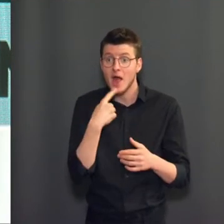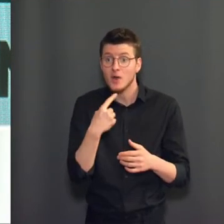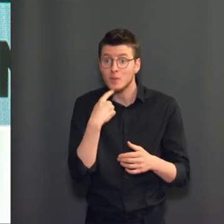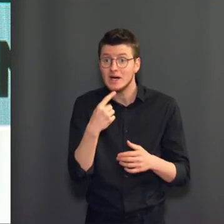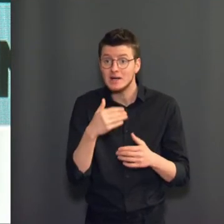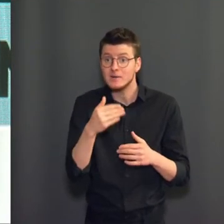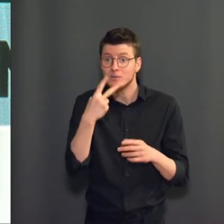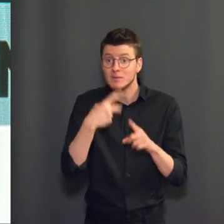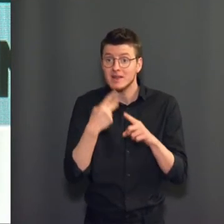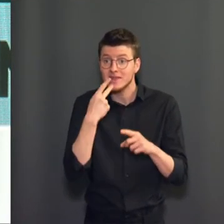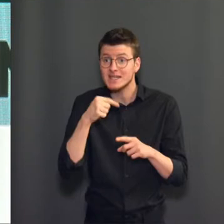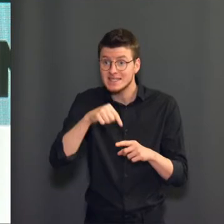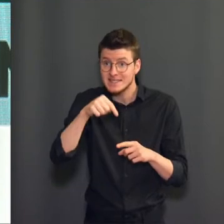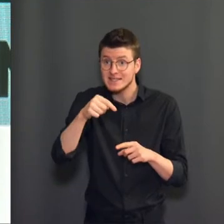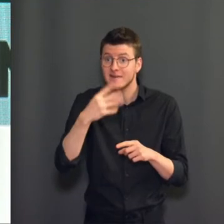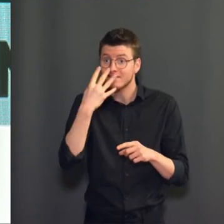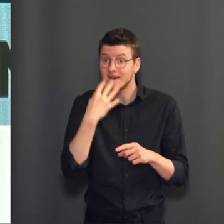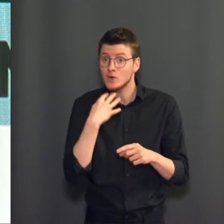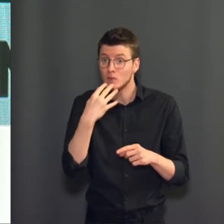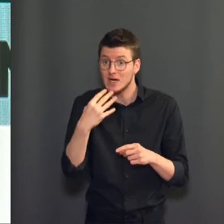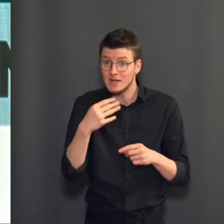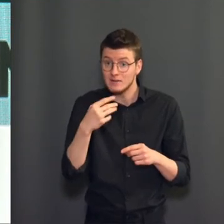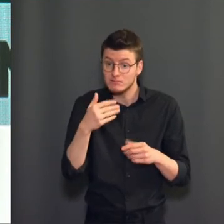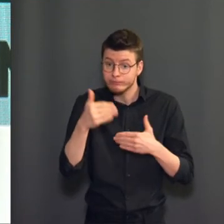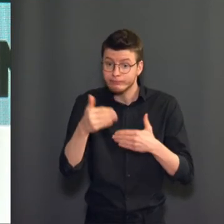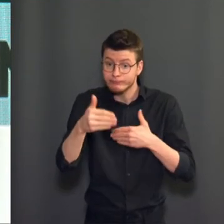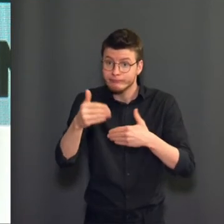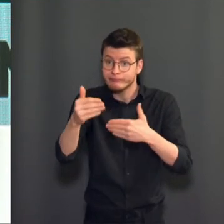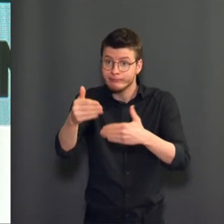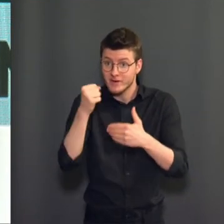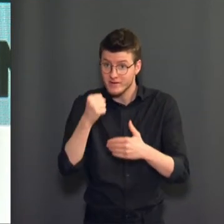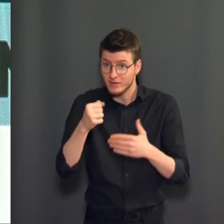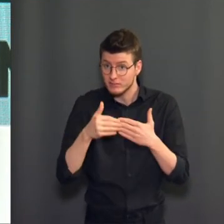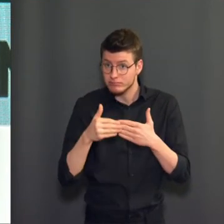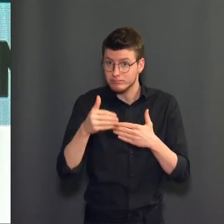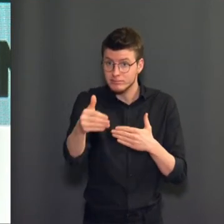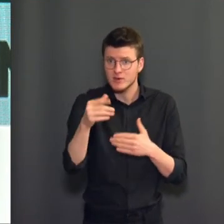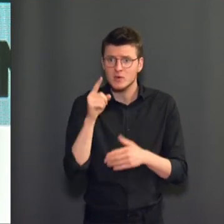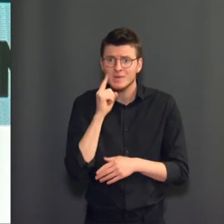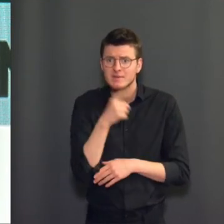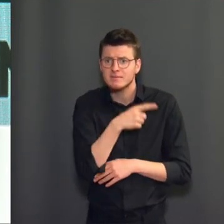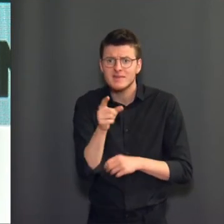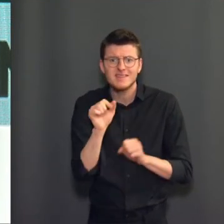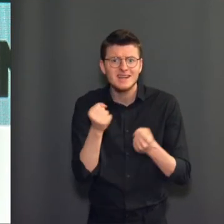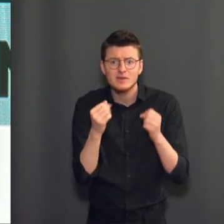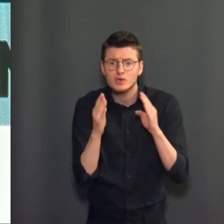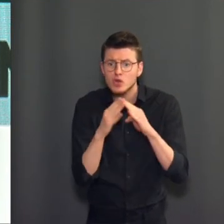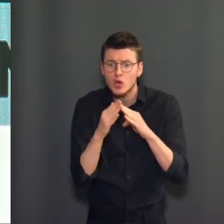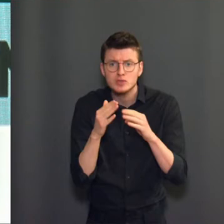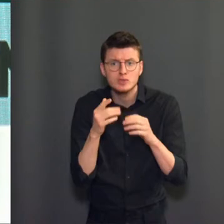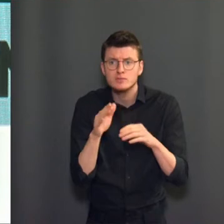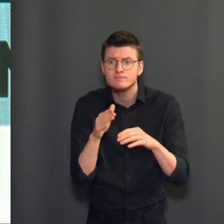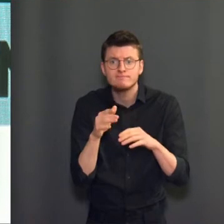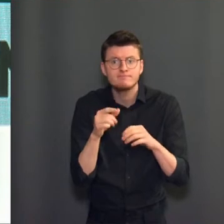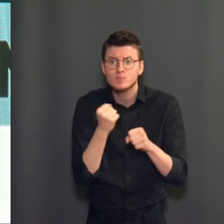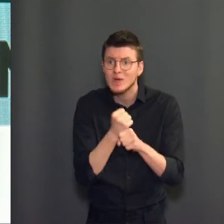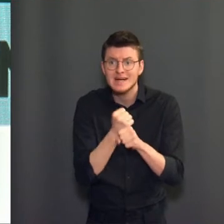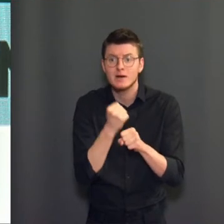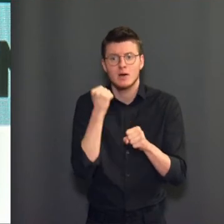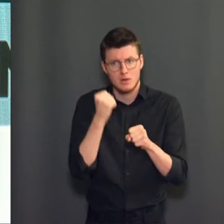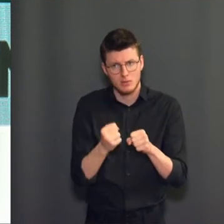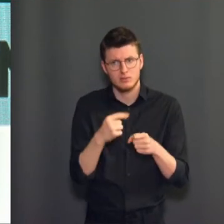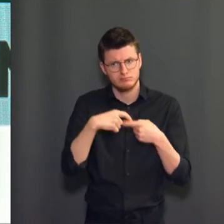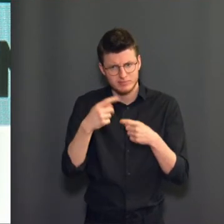voor alle medewerkers die niet kunnen telewerken. En dan tenslotte